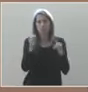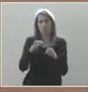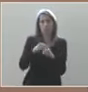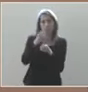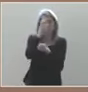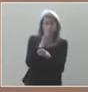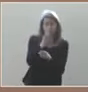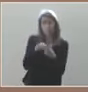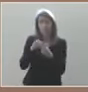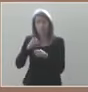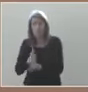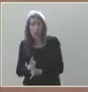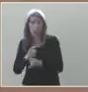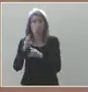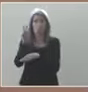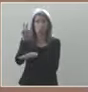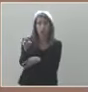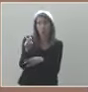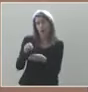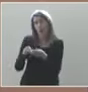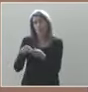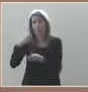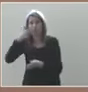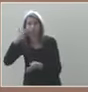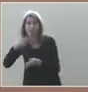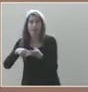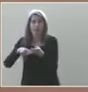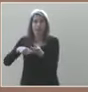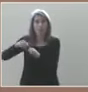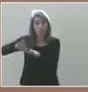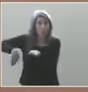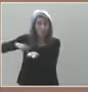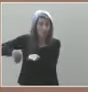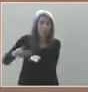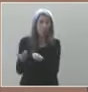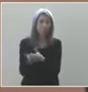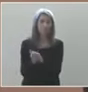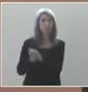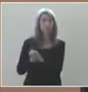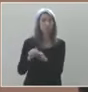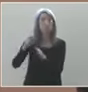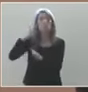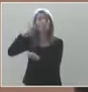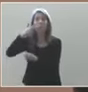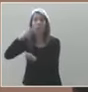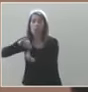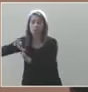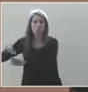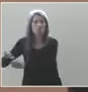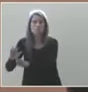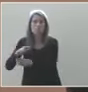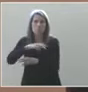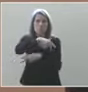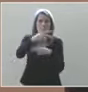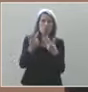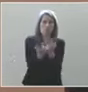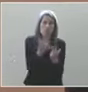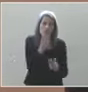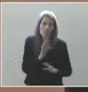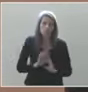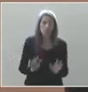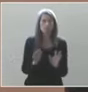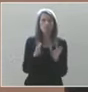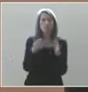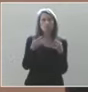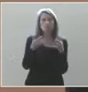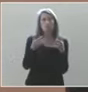le ferroviaire. Cette étoile ferroviaire qui manque tant à notre métropole. On ne répondra pas au problème de déplacement pendulaire en ne pensant que métropole